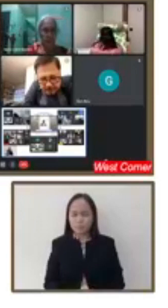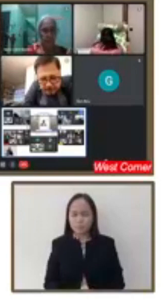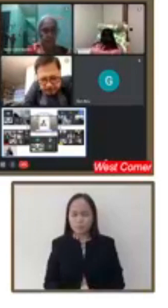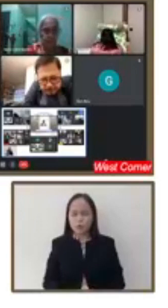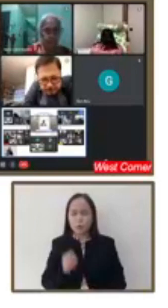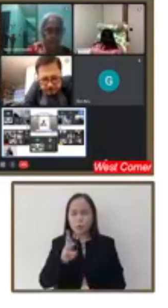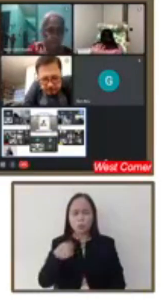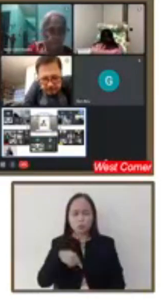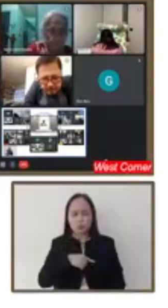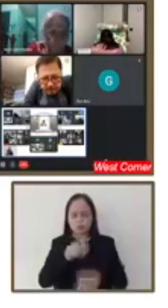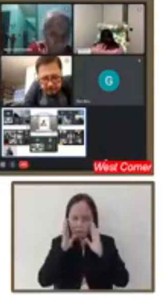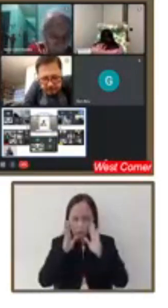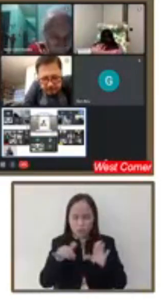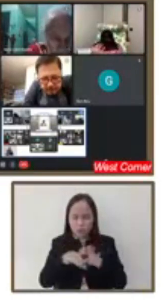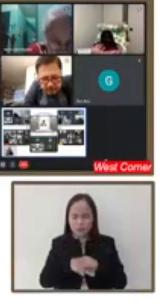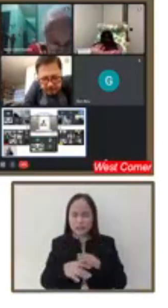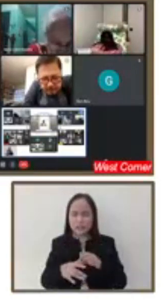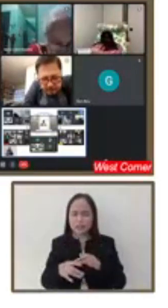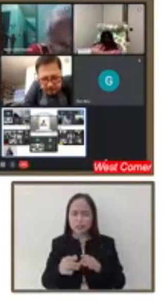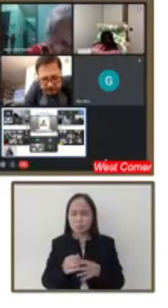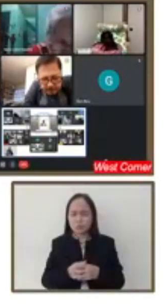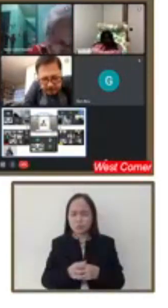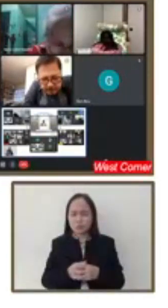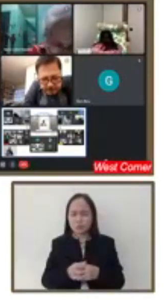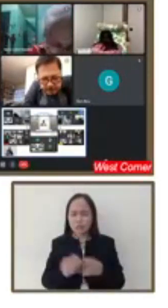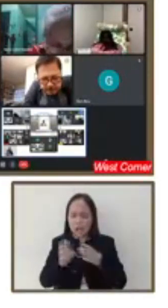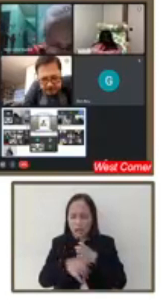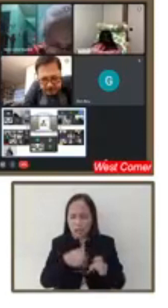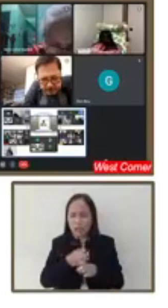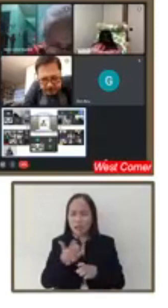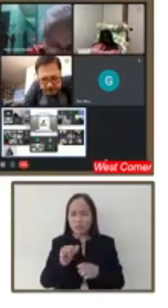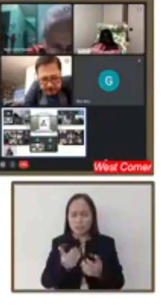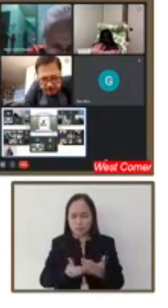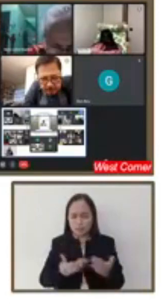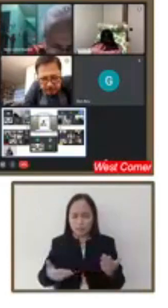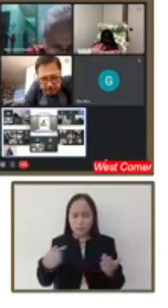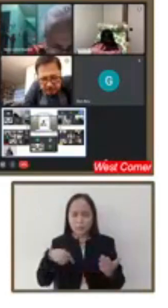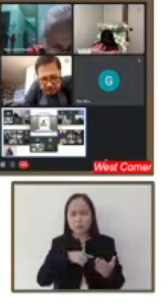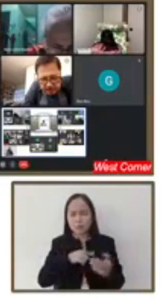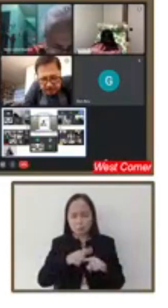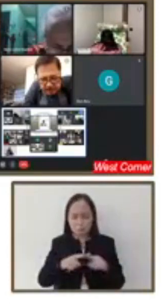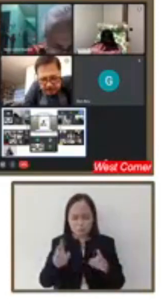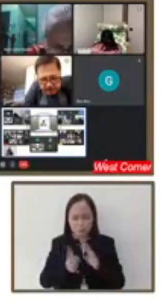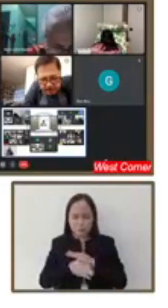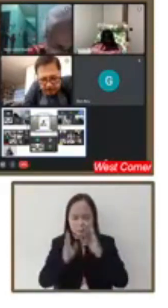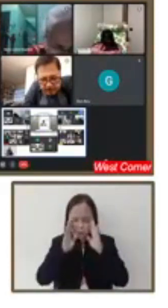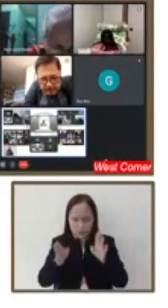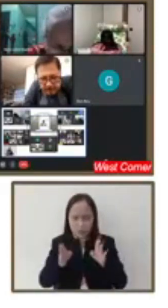or ma-focus sa mga temporal na bagay. Subalit kami po ay magkaroon ng mag-pay attention po